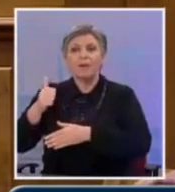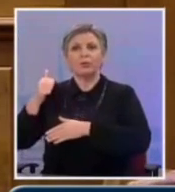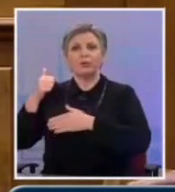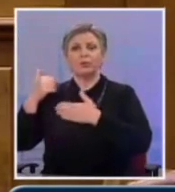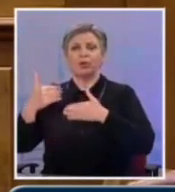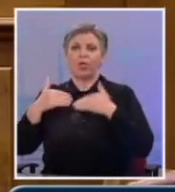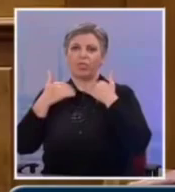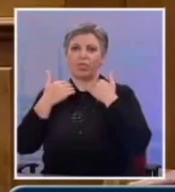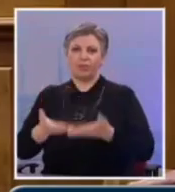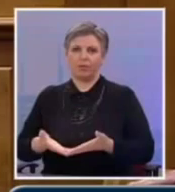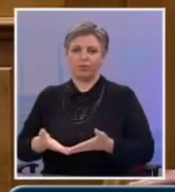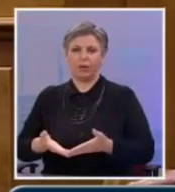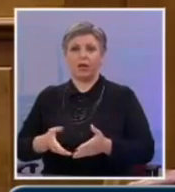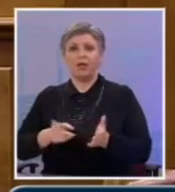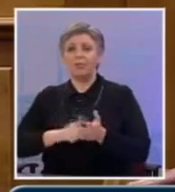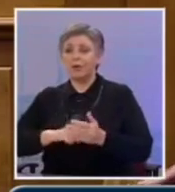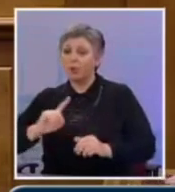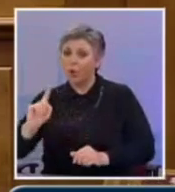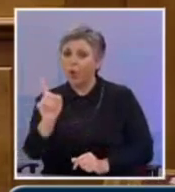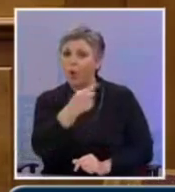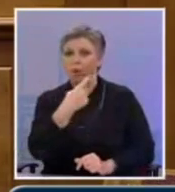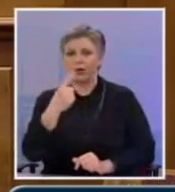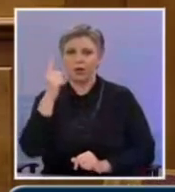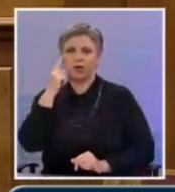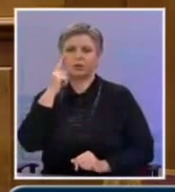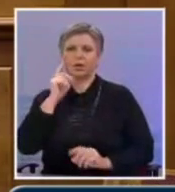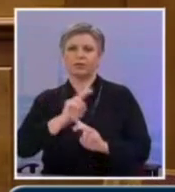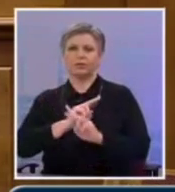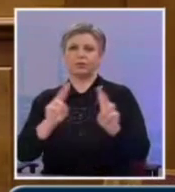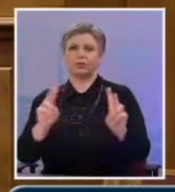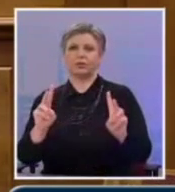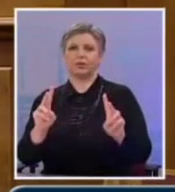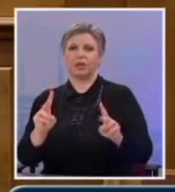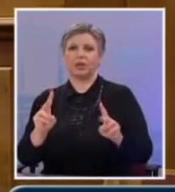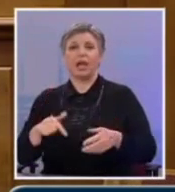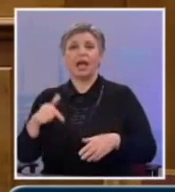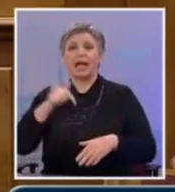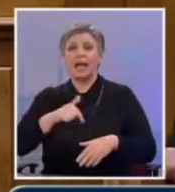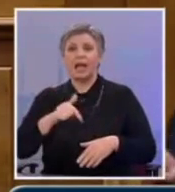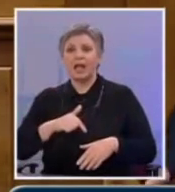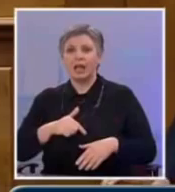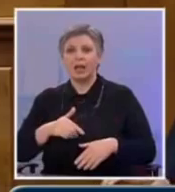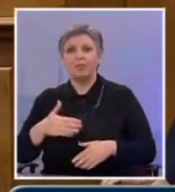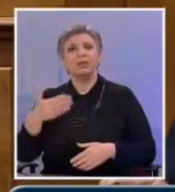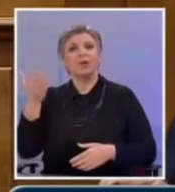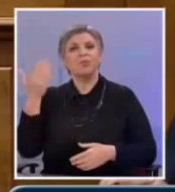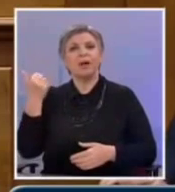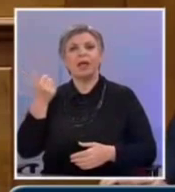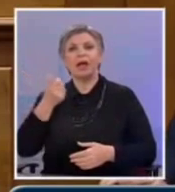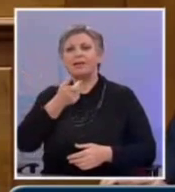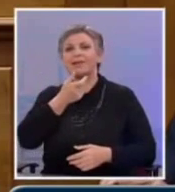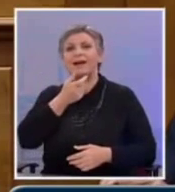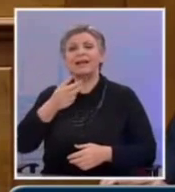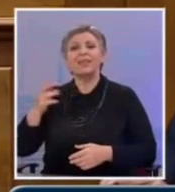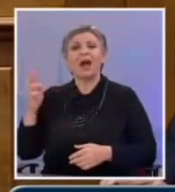καταλάβουν όλοι καλά. Αυτό είναι το δικό μας there is no alternative που έλεγε η κυρία Θάτσερ κάποτε.